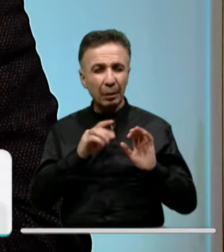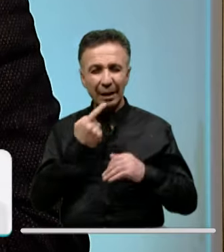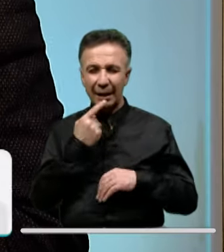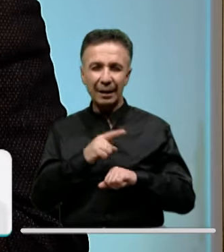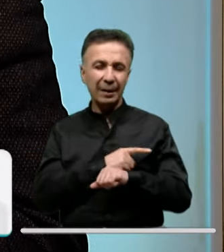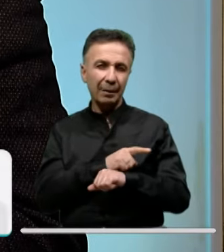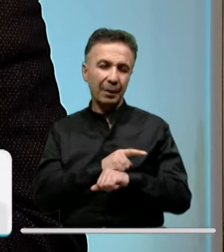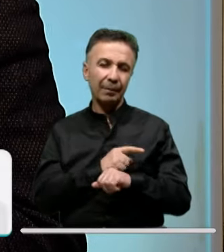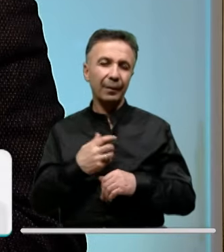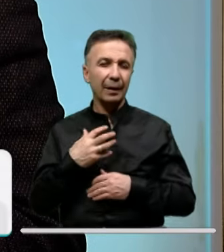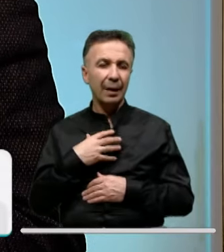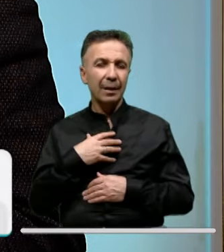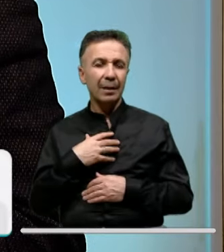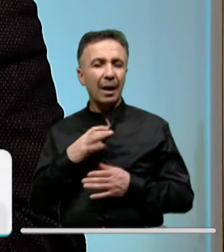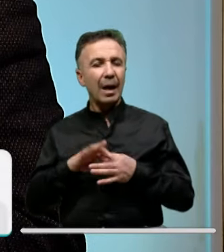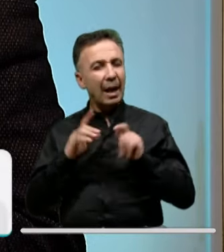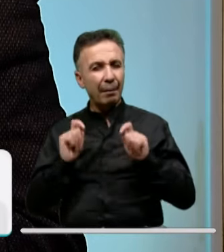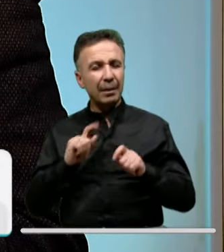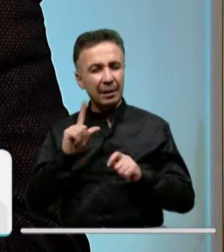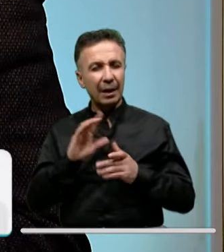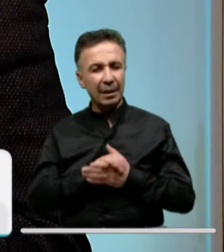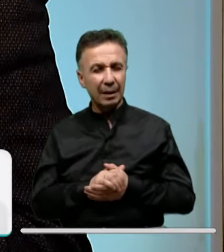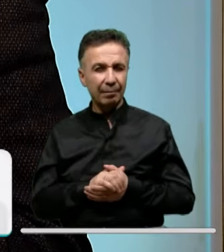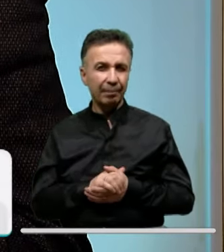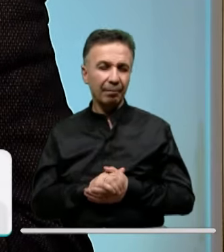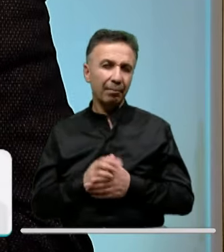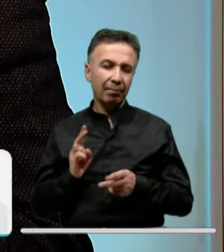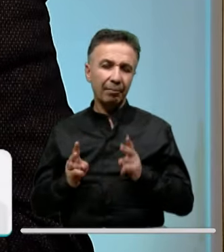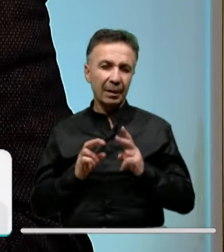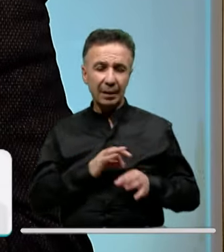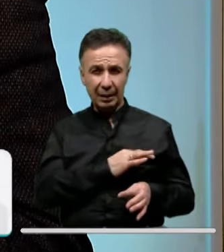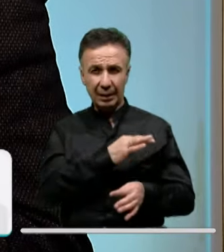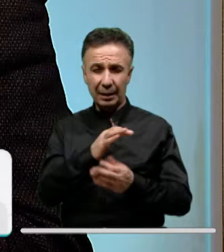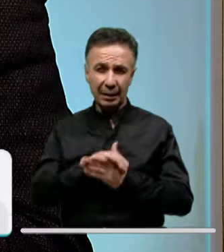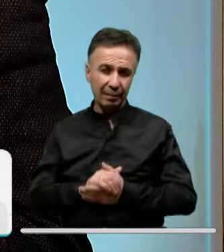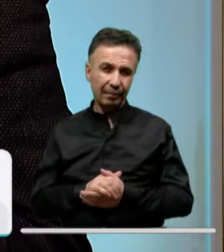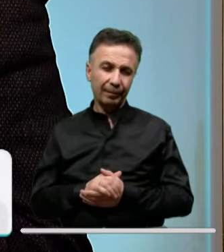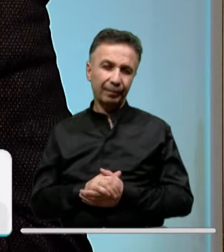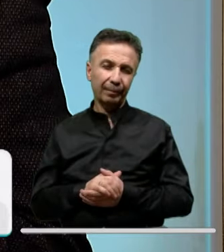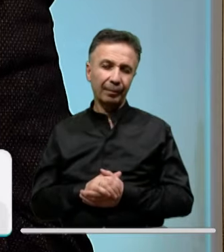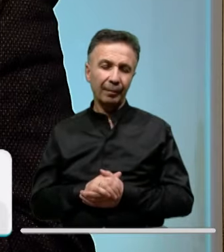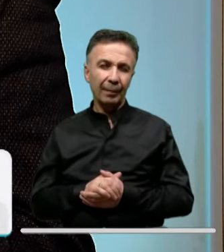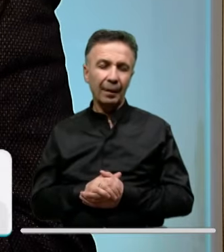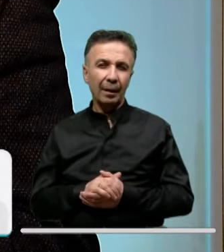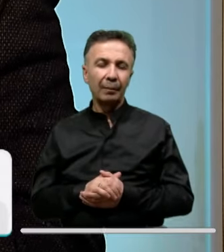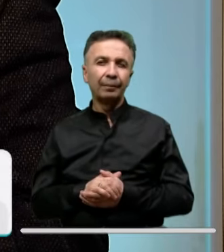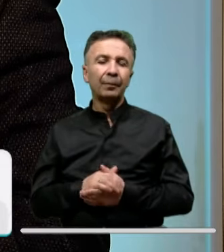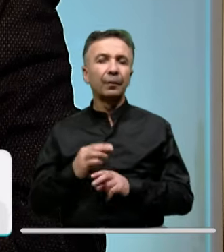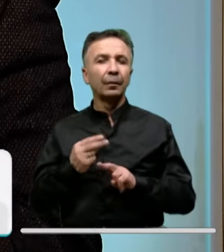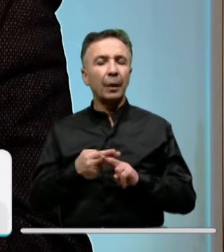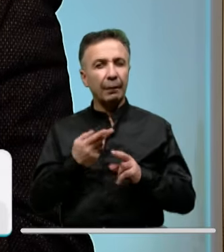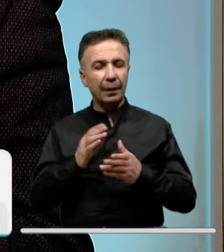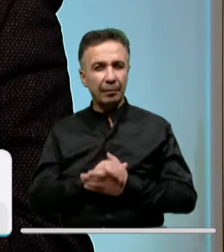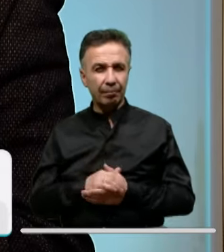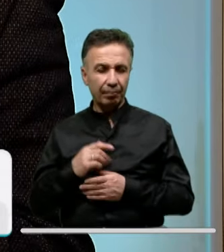kendince efendim ne yapması gerekiyorsa ona karar kılıyor. Bazen de insanların bazı şeyler aklına girmiyor. Mesela şunu